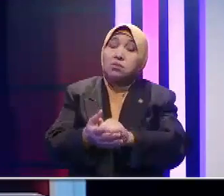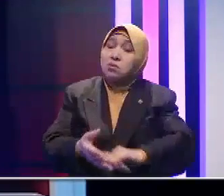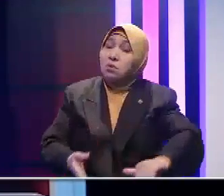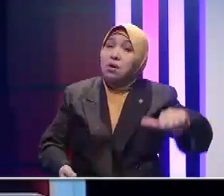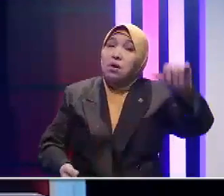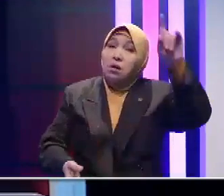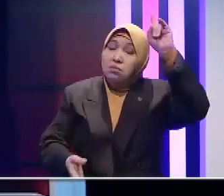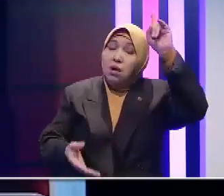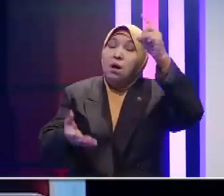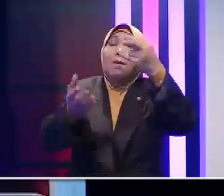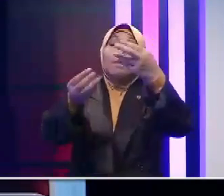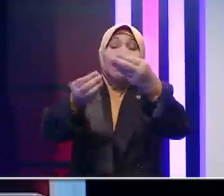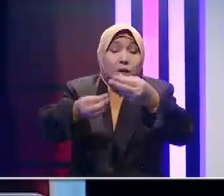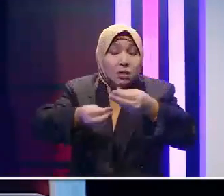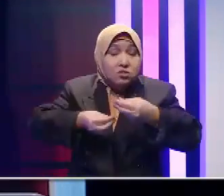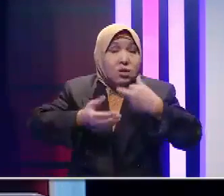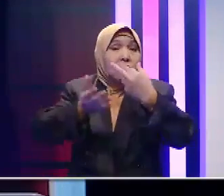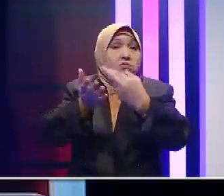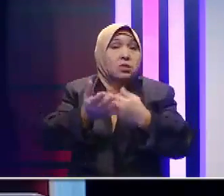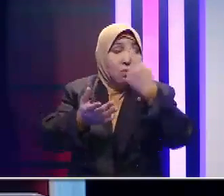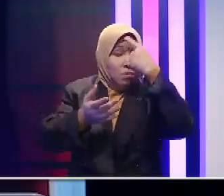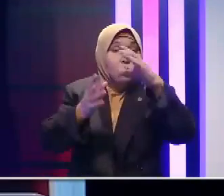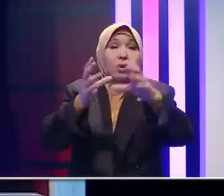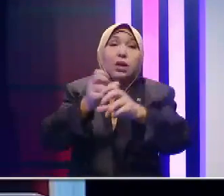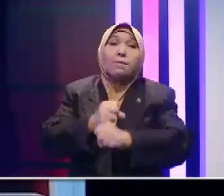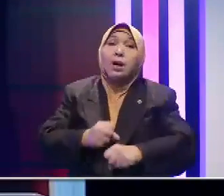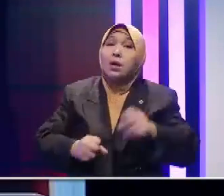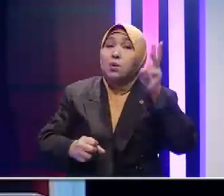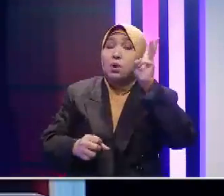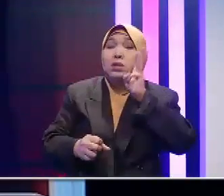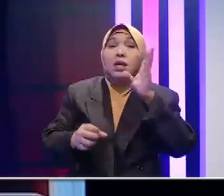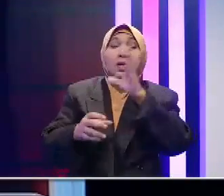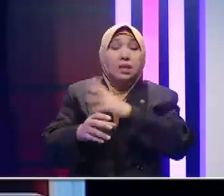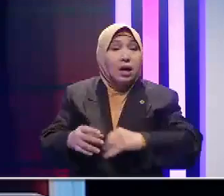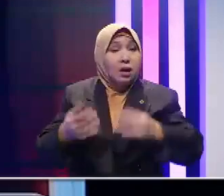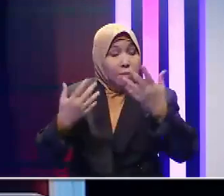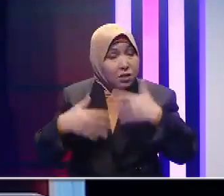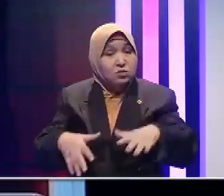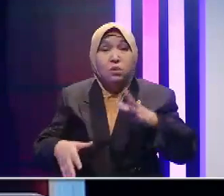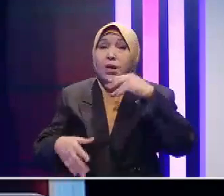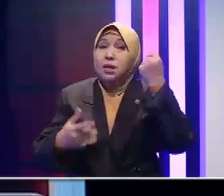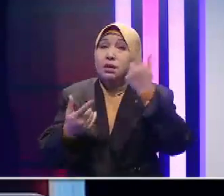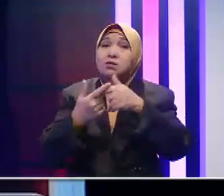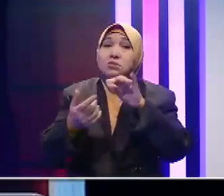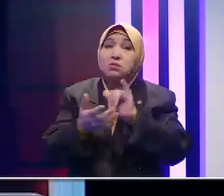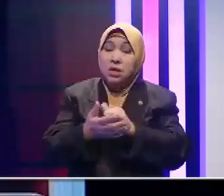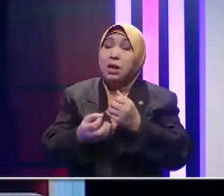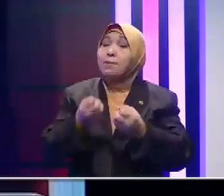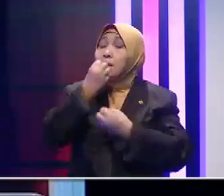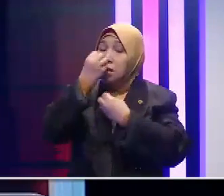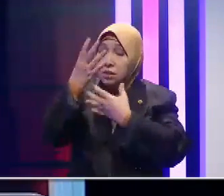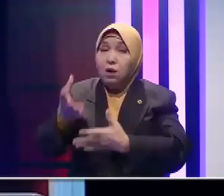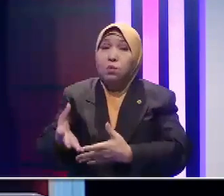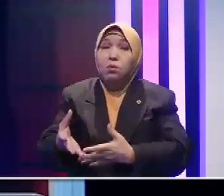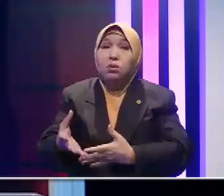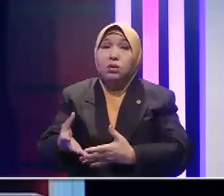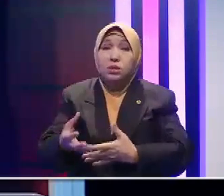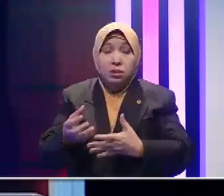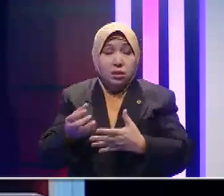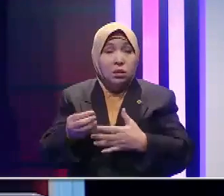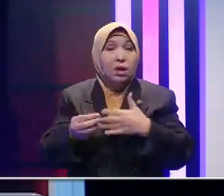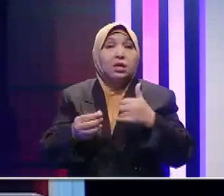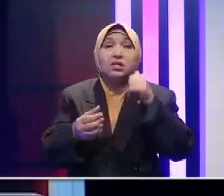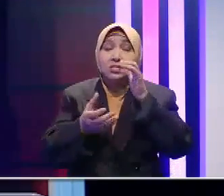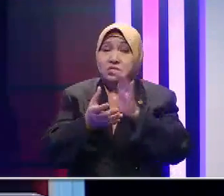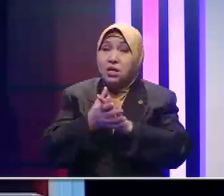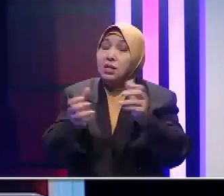Allah ada rezekikan saya untuk dapat wanita. Dan balik-balik tu saya nak beritahu lah tentang benda ni dengan isteri saya,